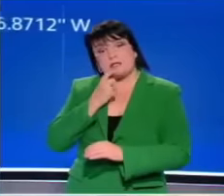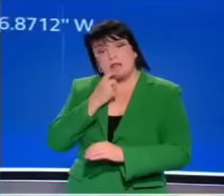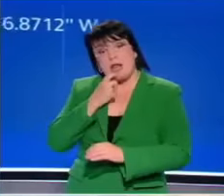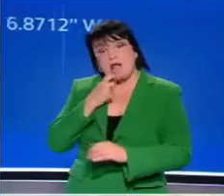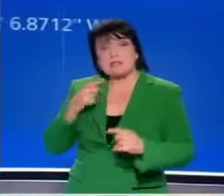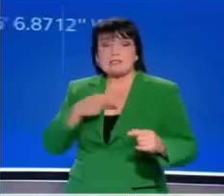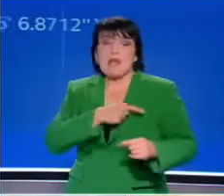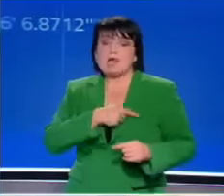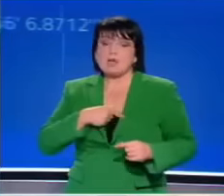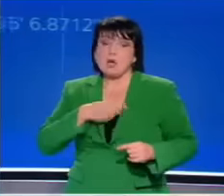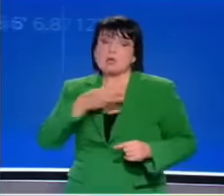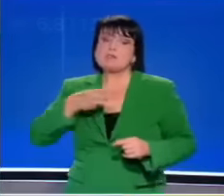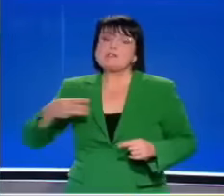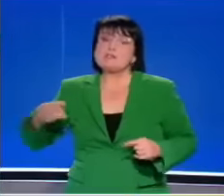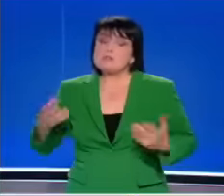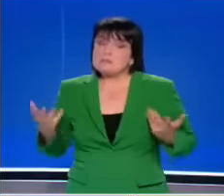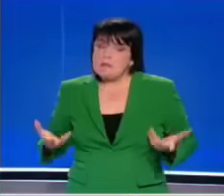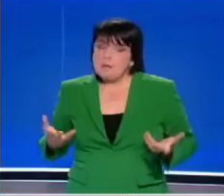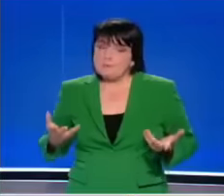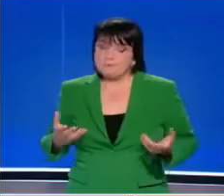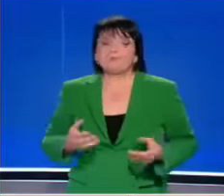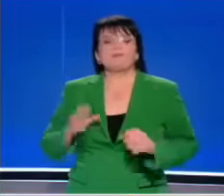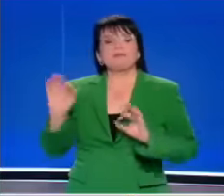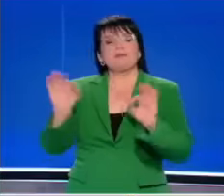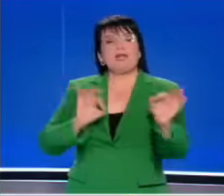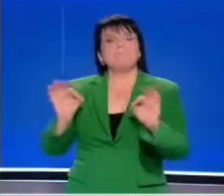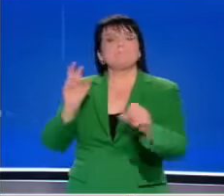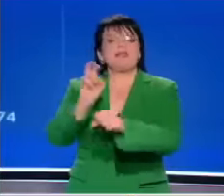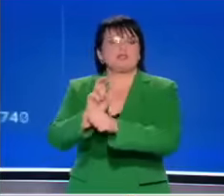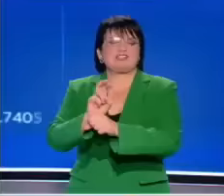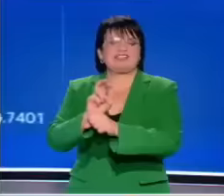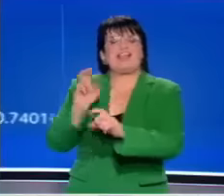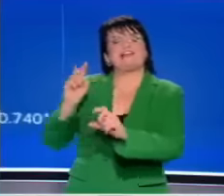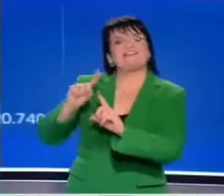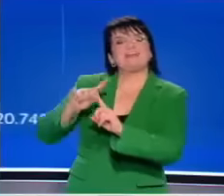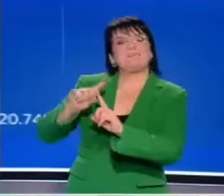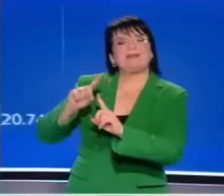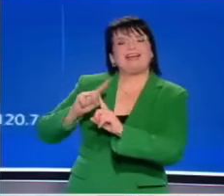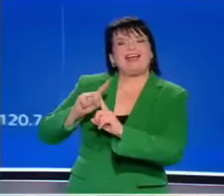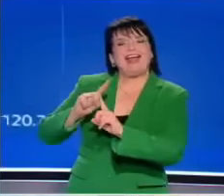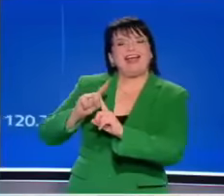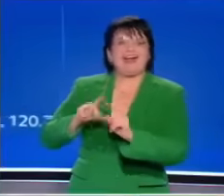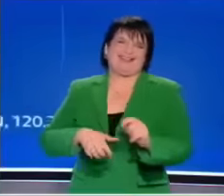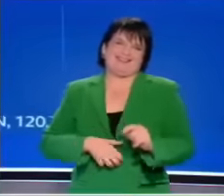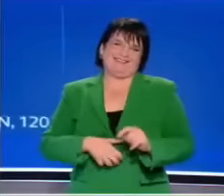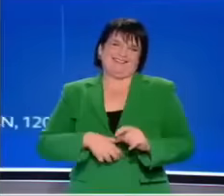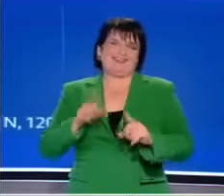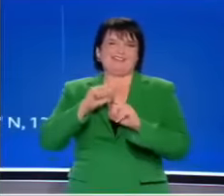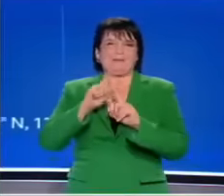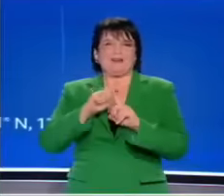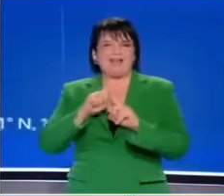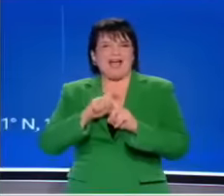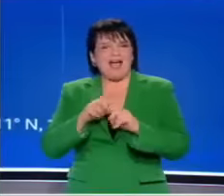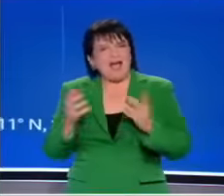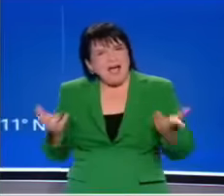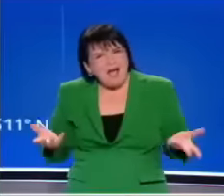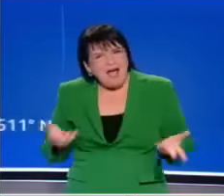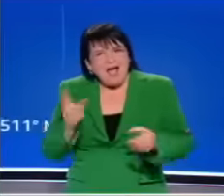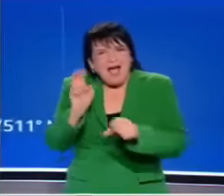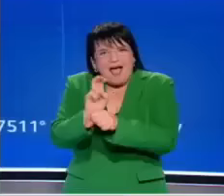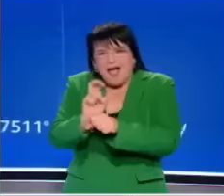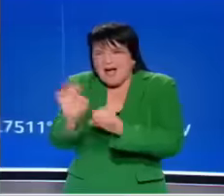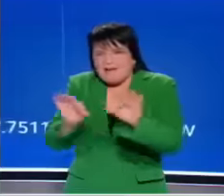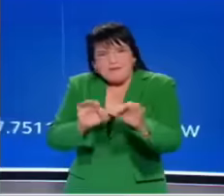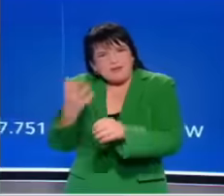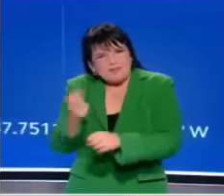αντιπολίτευσης πείτε μου κάτι η προθε μ μου για το πόθεν έσχες μου τυπικά η προθεσμία ναι τυπικά εδώ δεν έχου εδώ δεν ξέρουμε το πόθεν